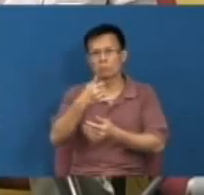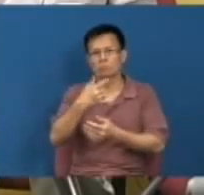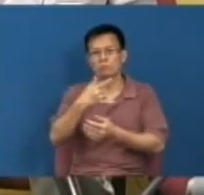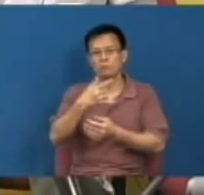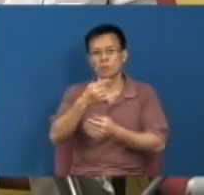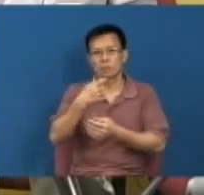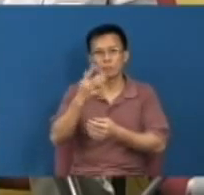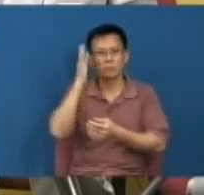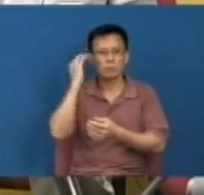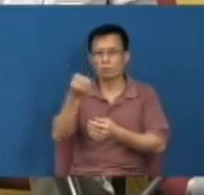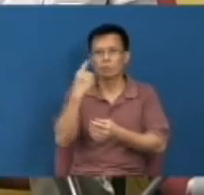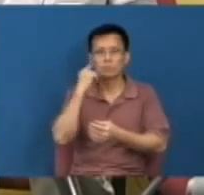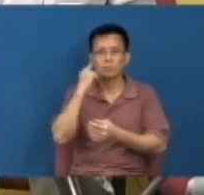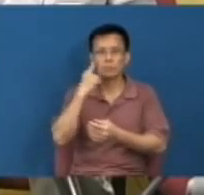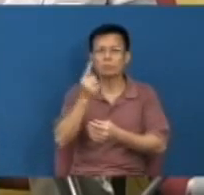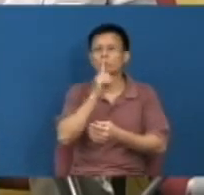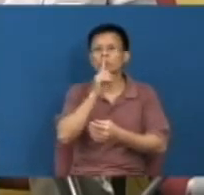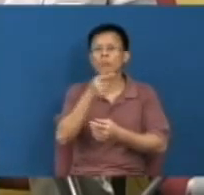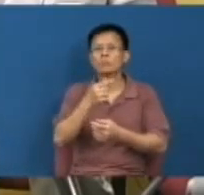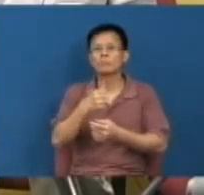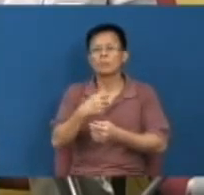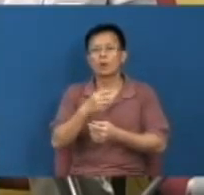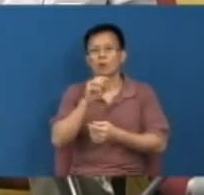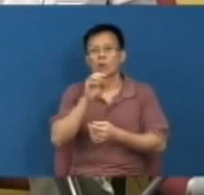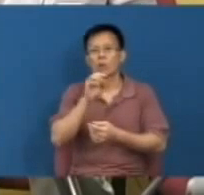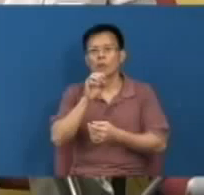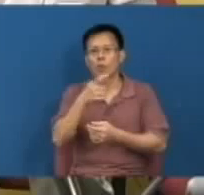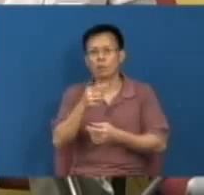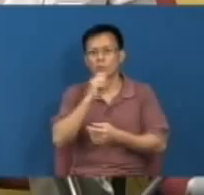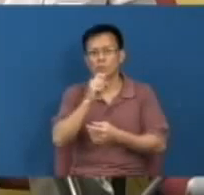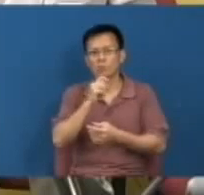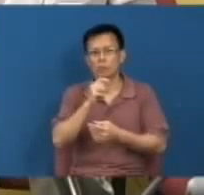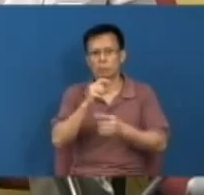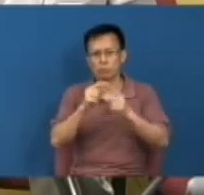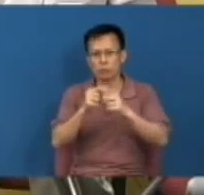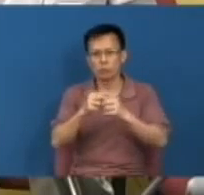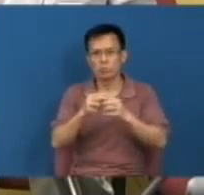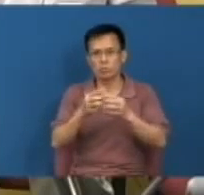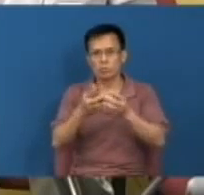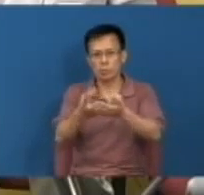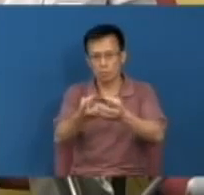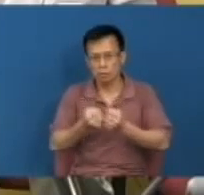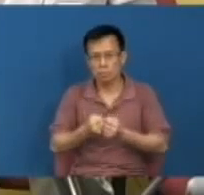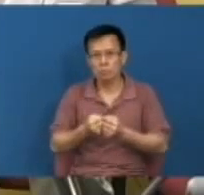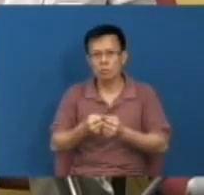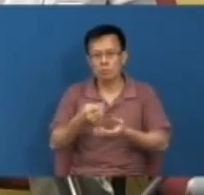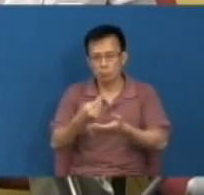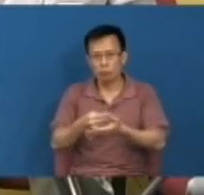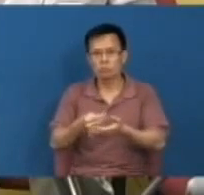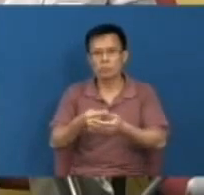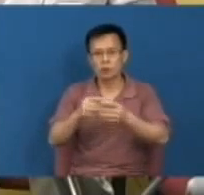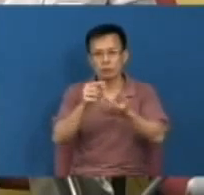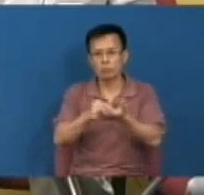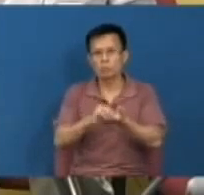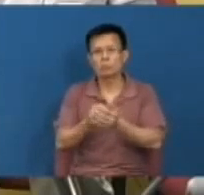話俾我知，佢話媽咪啊，我哋嗰度咧有人嚟收購啊。咁我仲諗住咁啦嚇，我